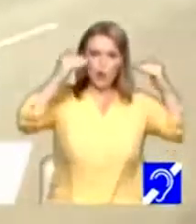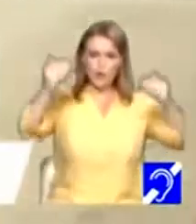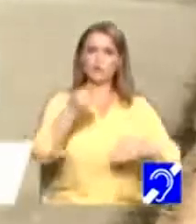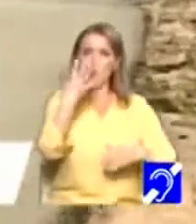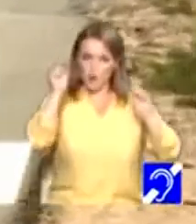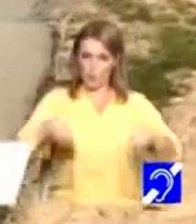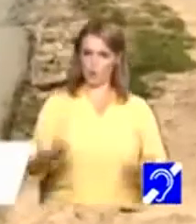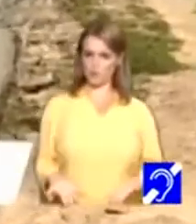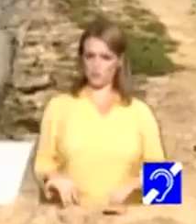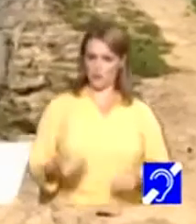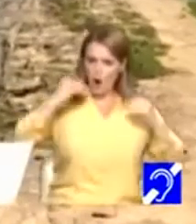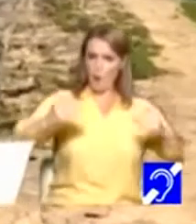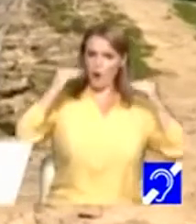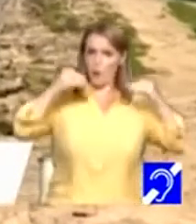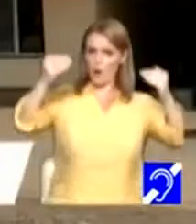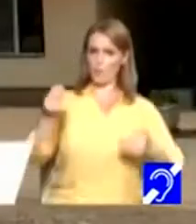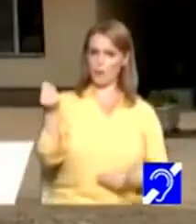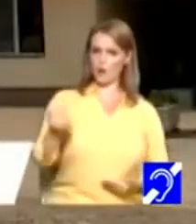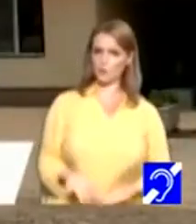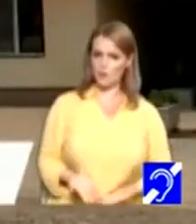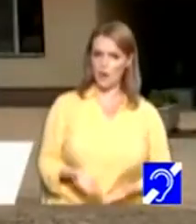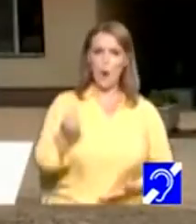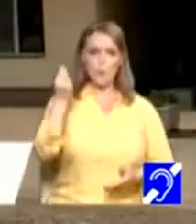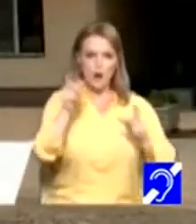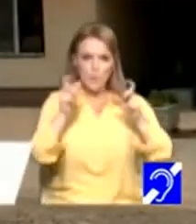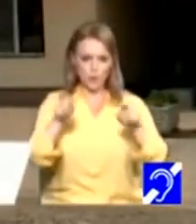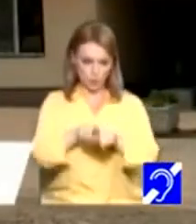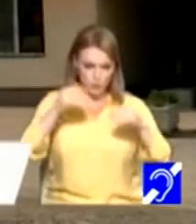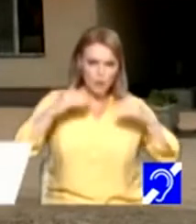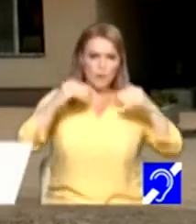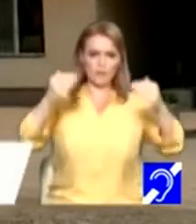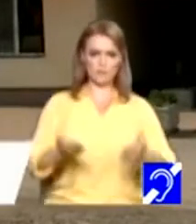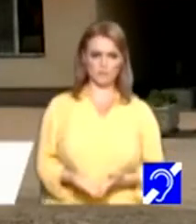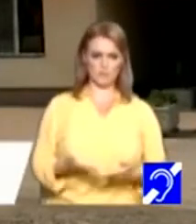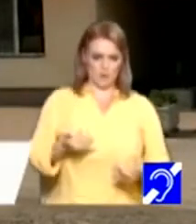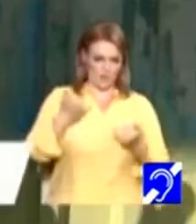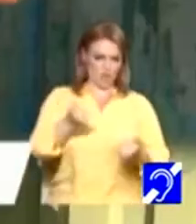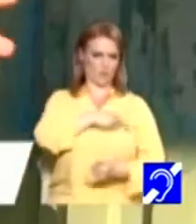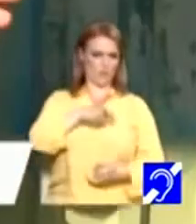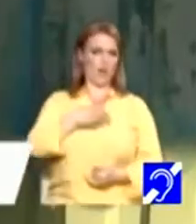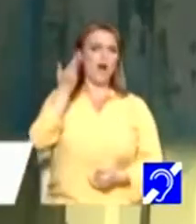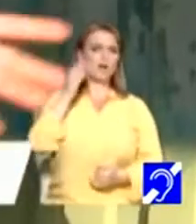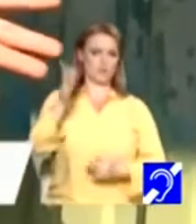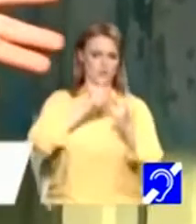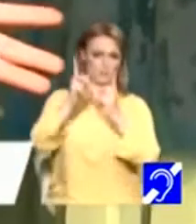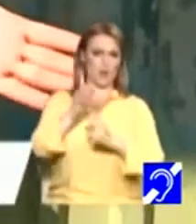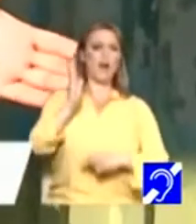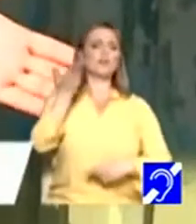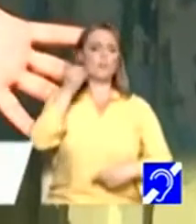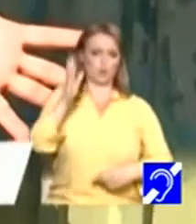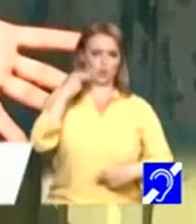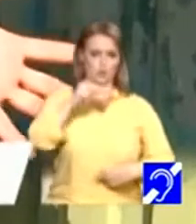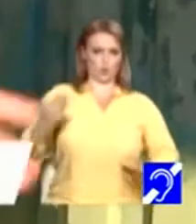tăcele, prețurile la magazin tot așa. Domnul deputat, când ați ce bădeam în schimbări, când ați trăim mai